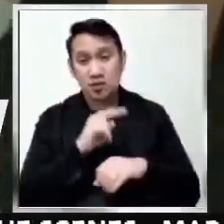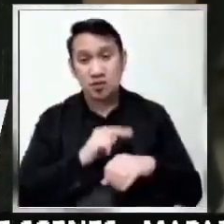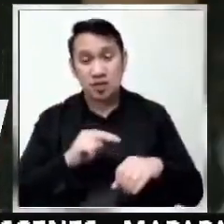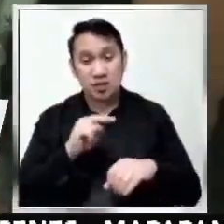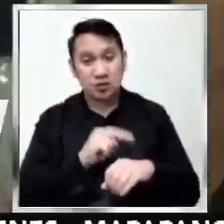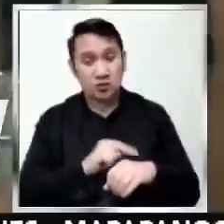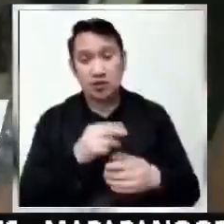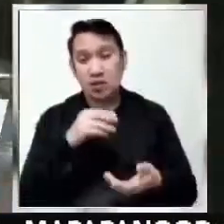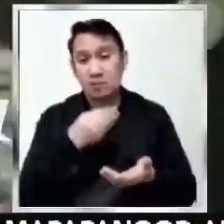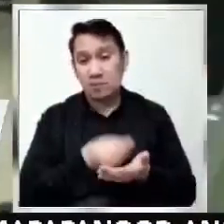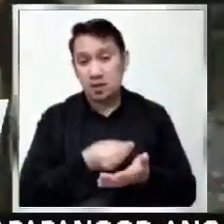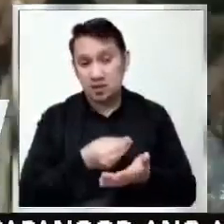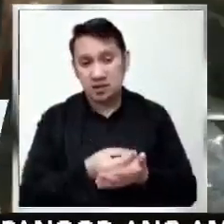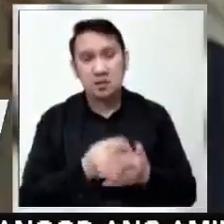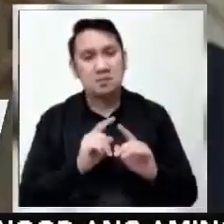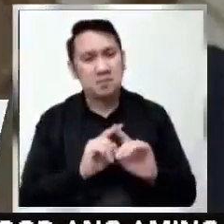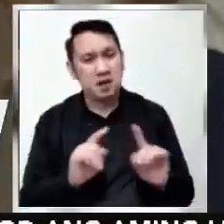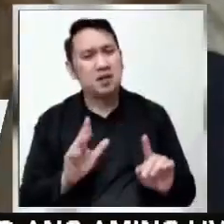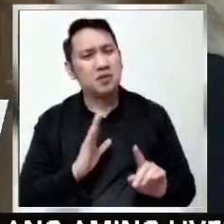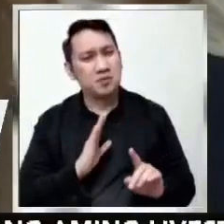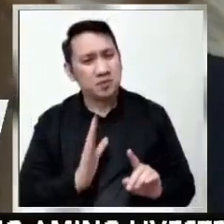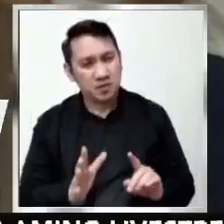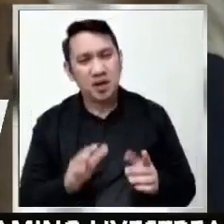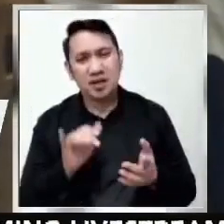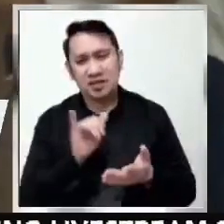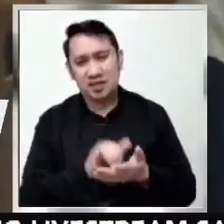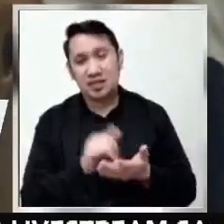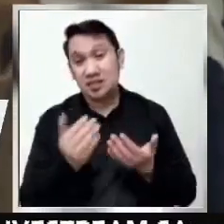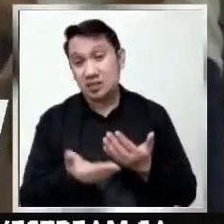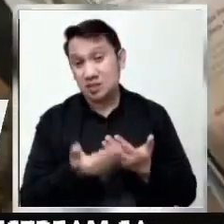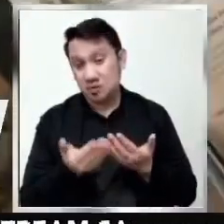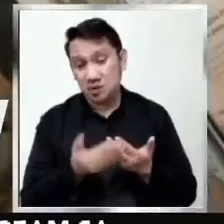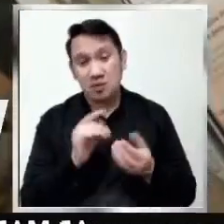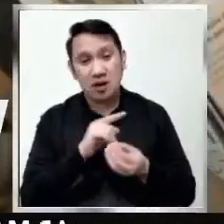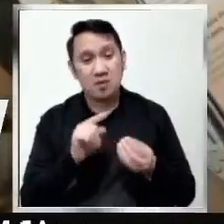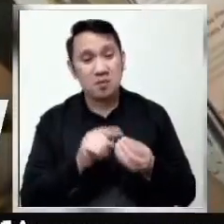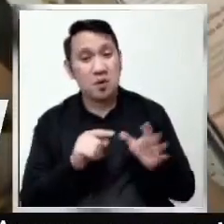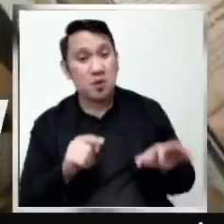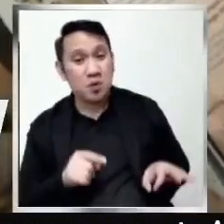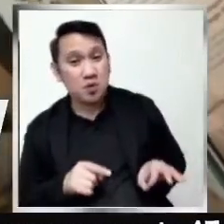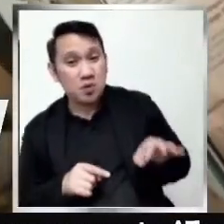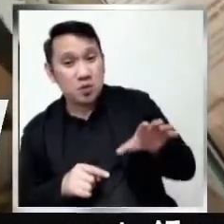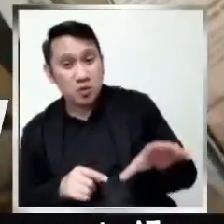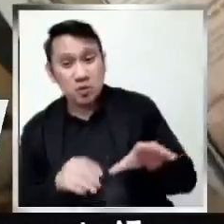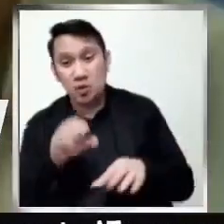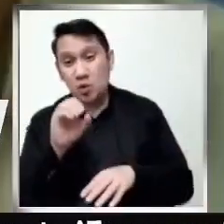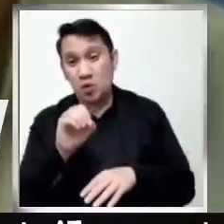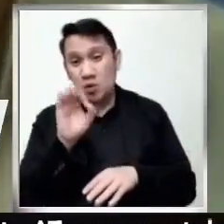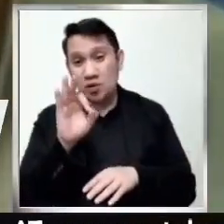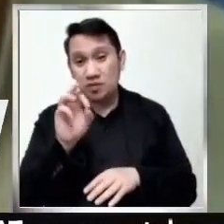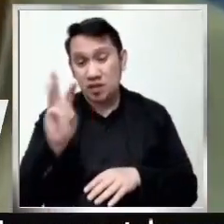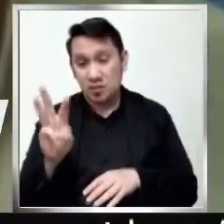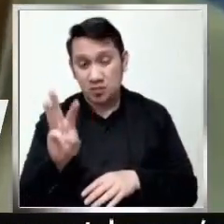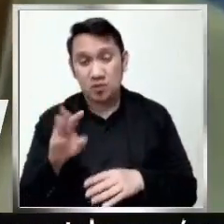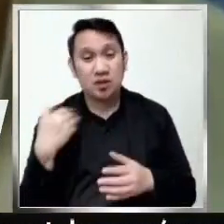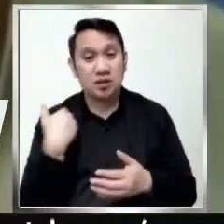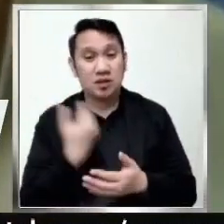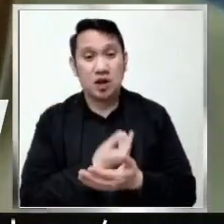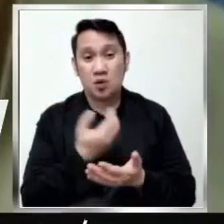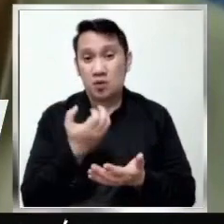Ayos na raw yan dahil barya lang kumpara sa kontribusyon ng mga OFW sa ekonomiya. Sabi naman